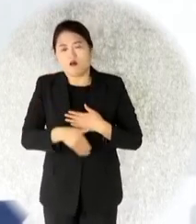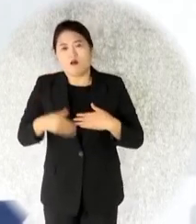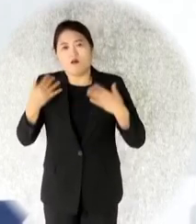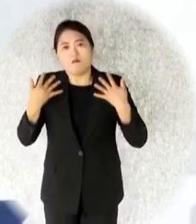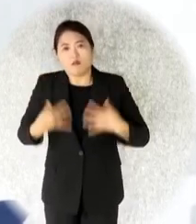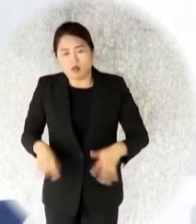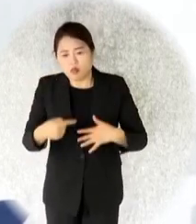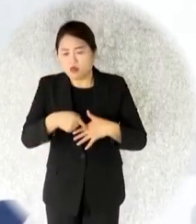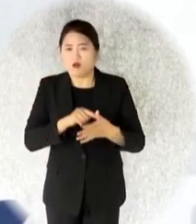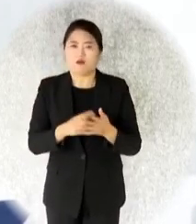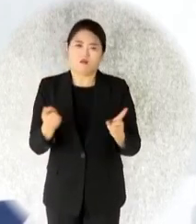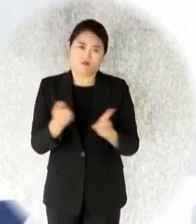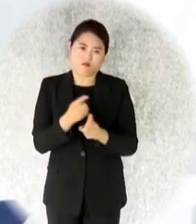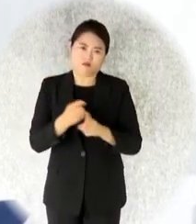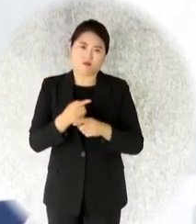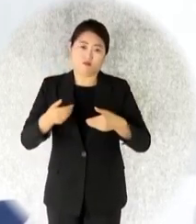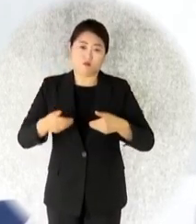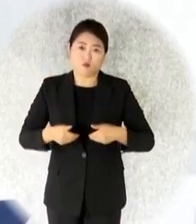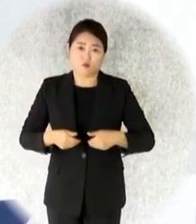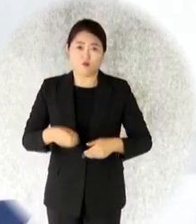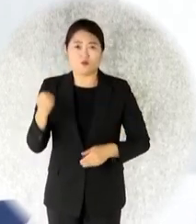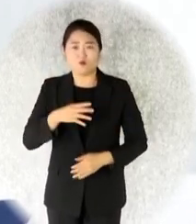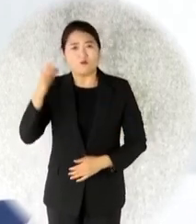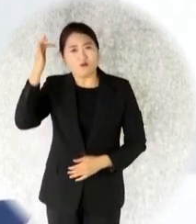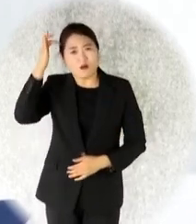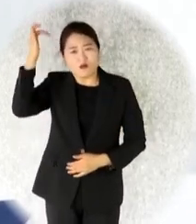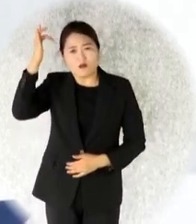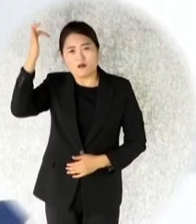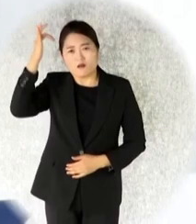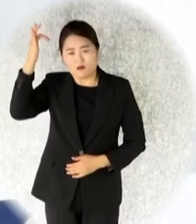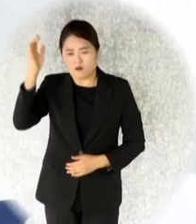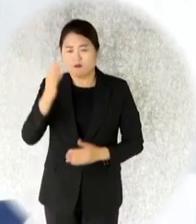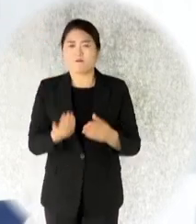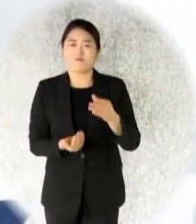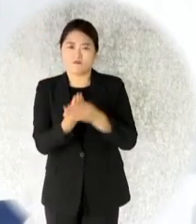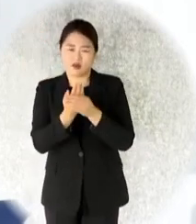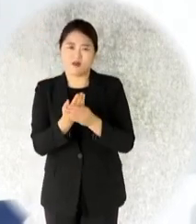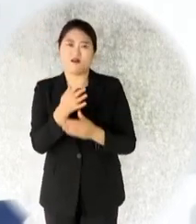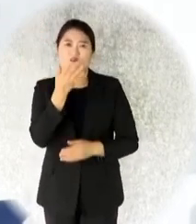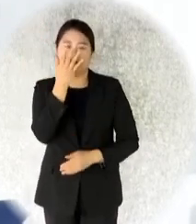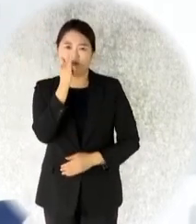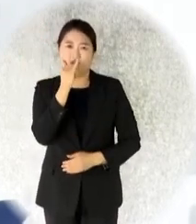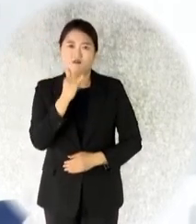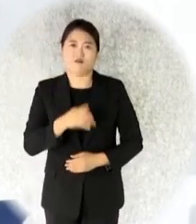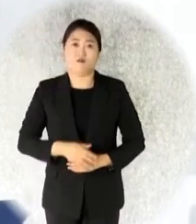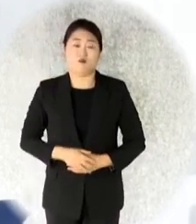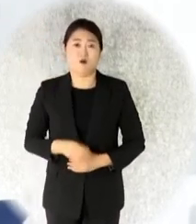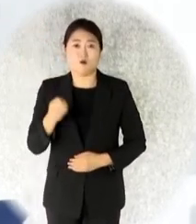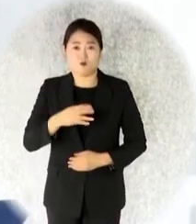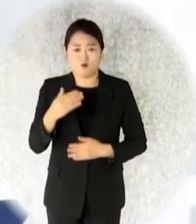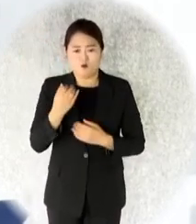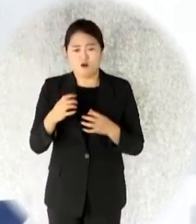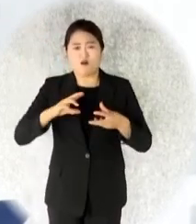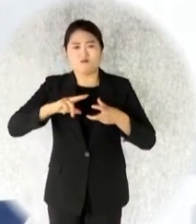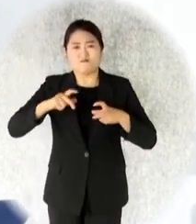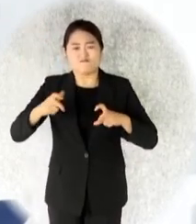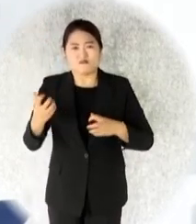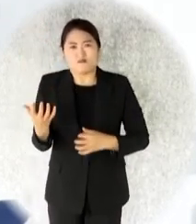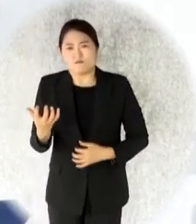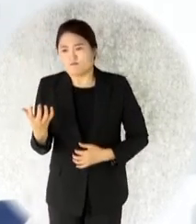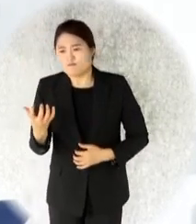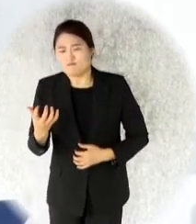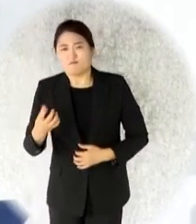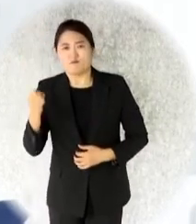선생님도 적지 않을 것입니다 만성질환이 있거나 금 골격계 질환이 생겼거나 중병을